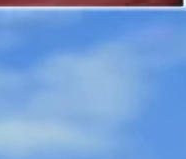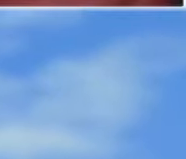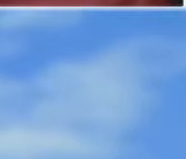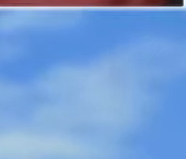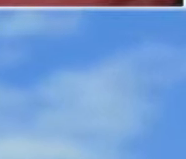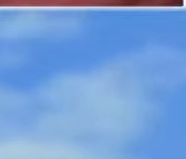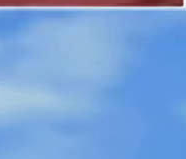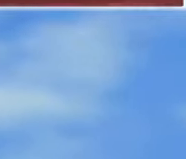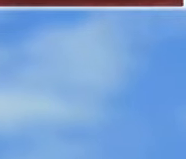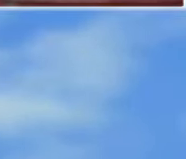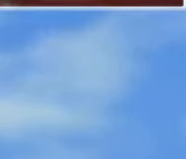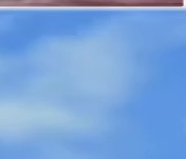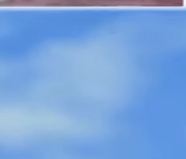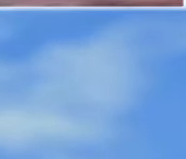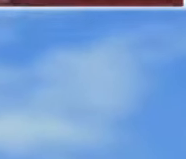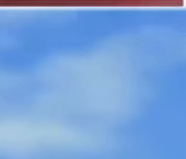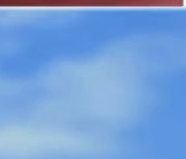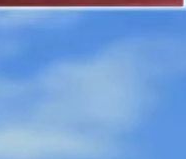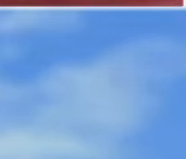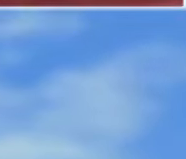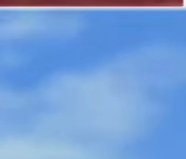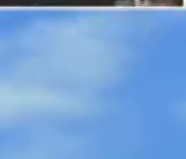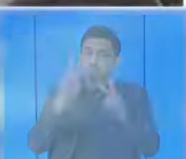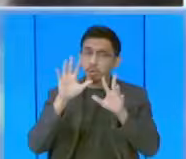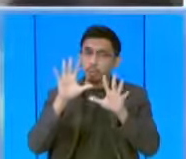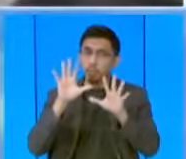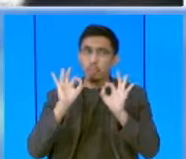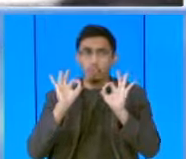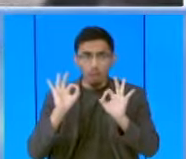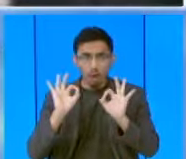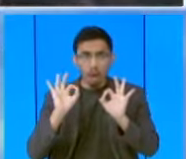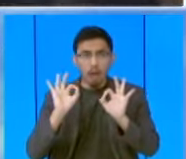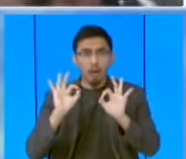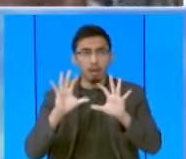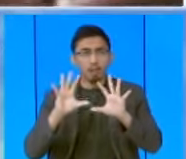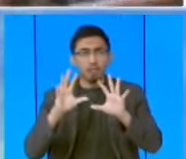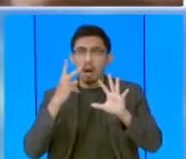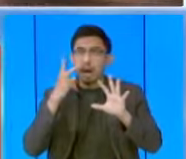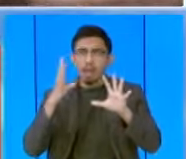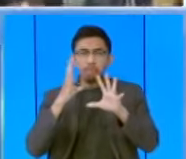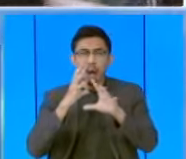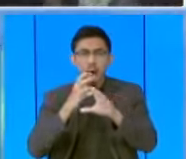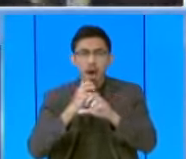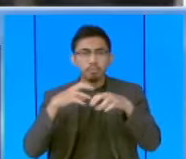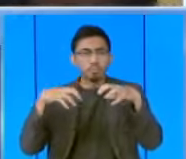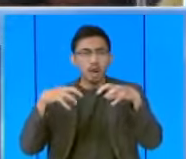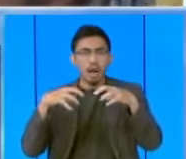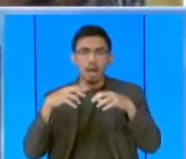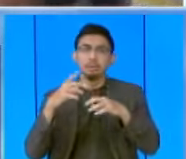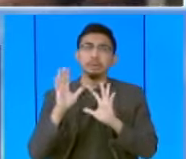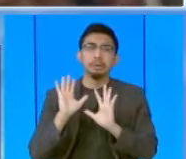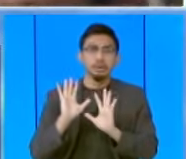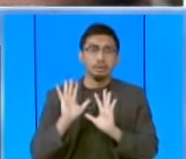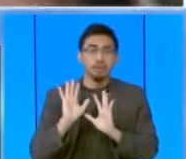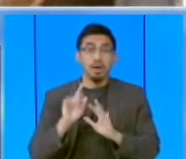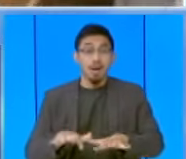kondisi cuaca di tempat kami melaporkan saat ini juga sudah dikatakan tidak turun hujan atau bisa dikatakan masih mendung. Namun untuk banjir